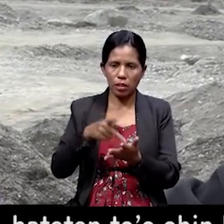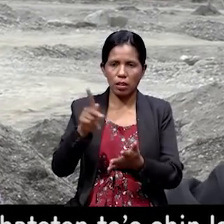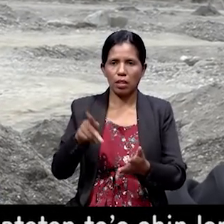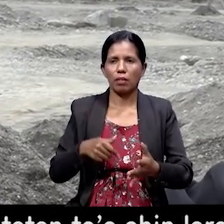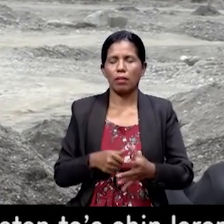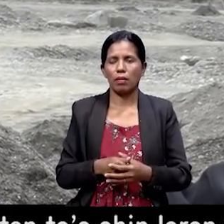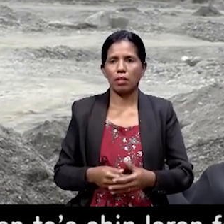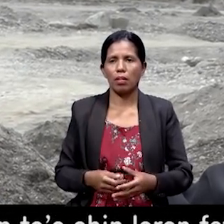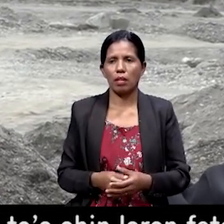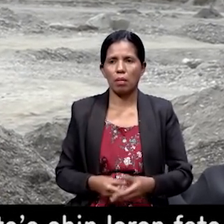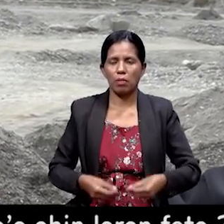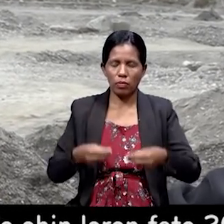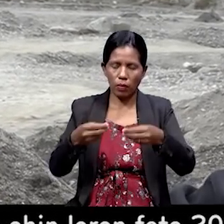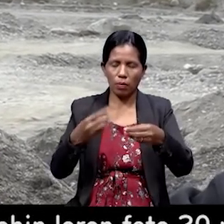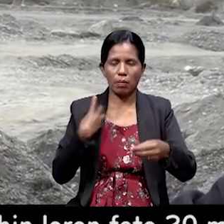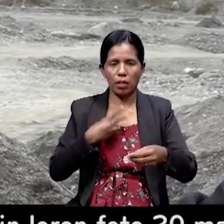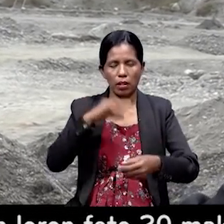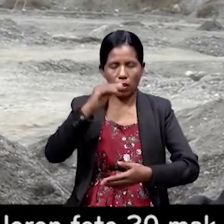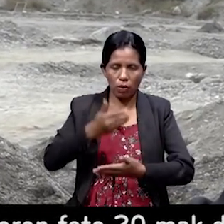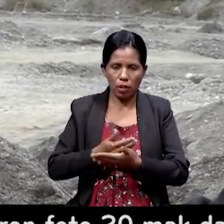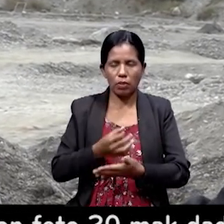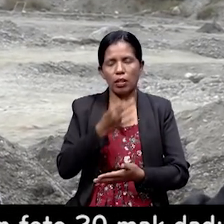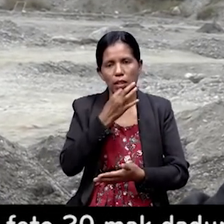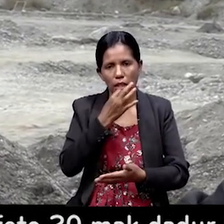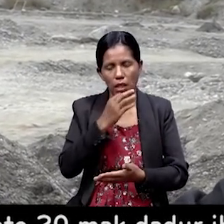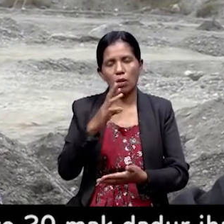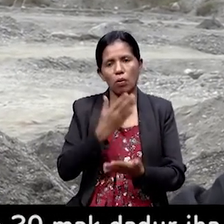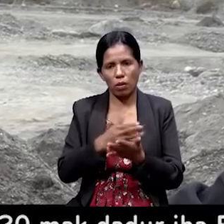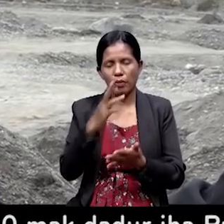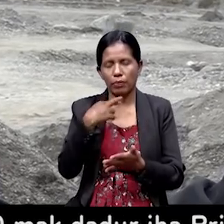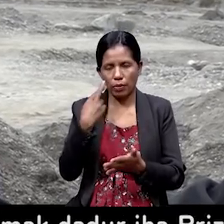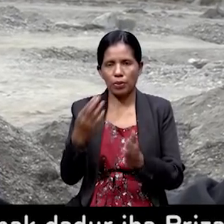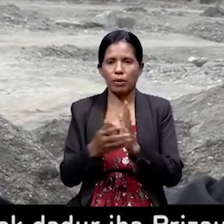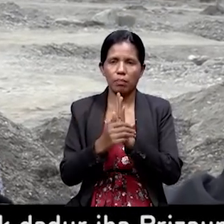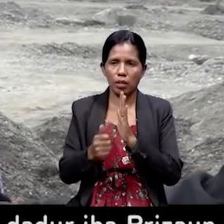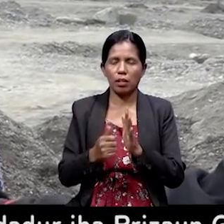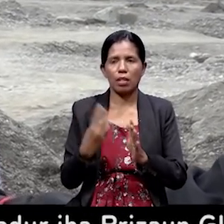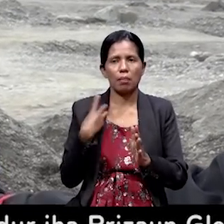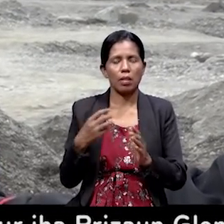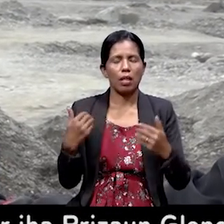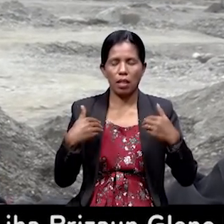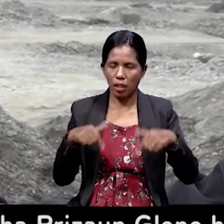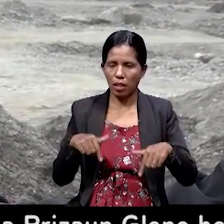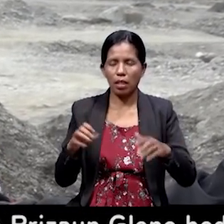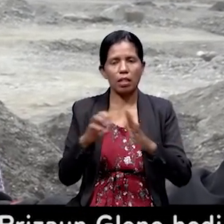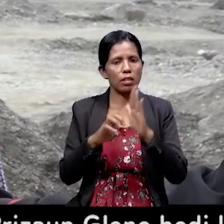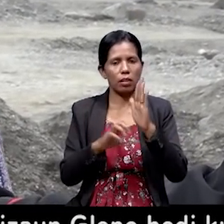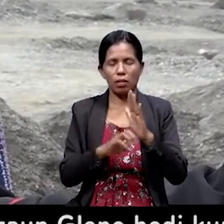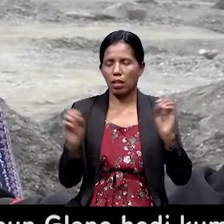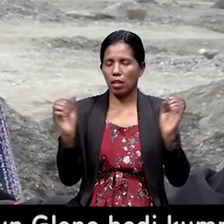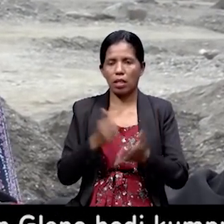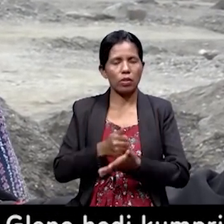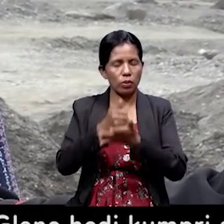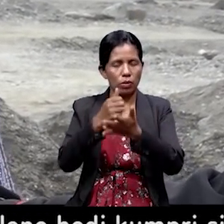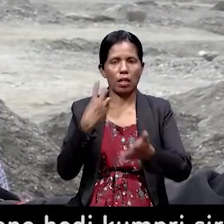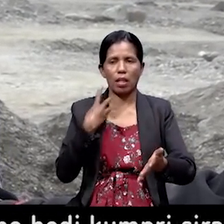Am fowa am noan am gurihan. Kolonitik fos ami. Ami hene istadu de sira buta mata. I'm